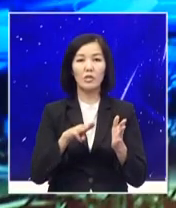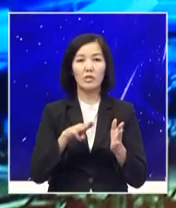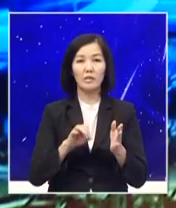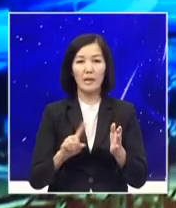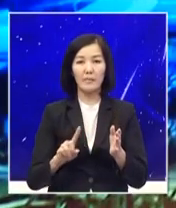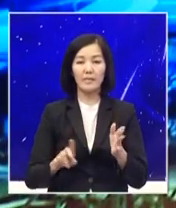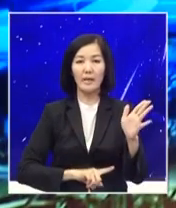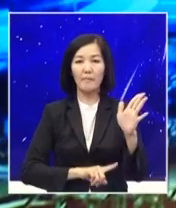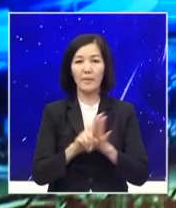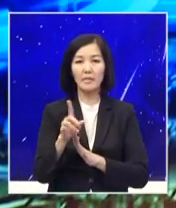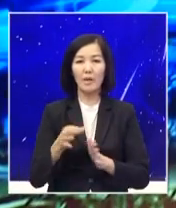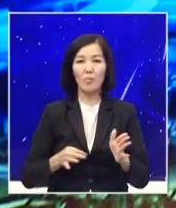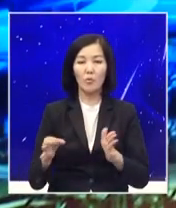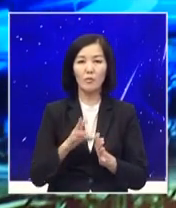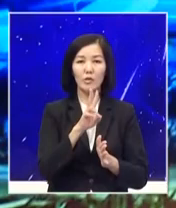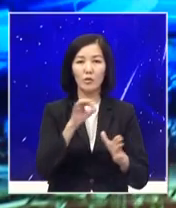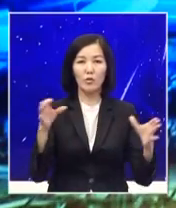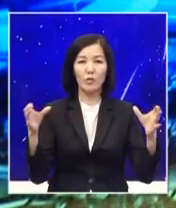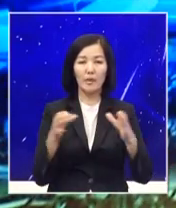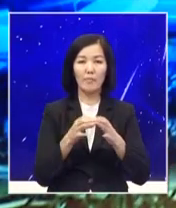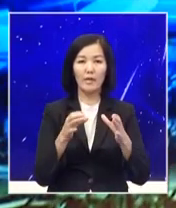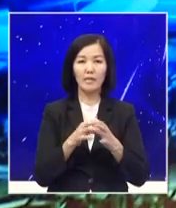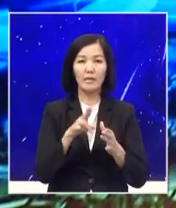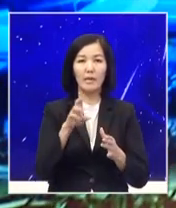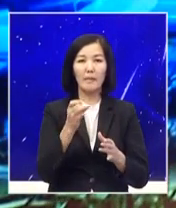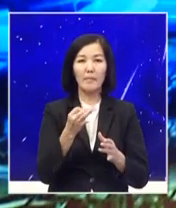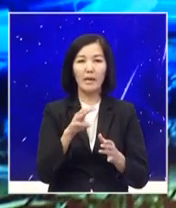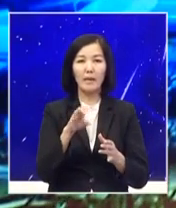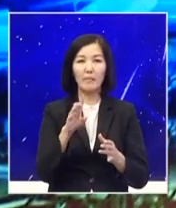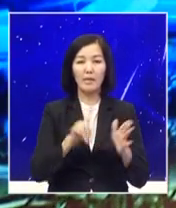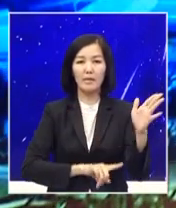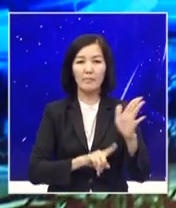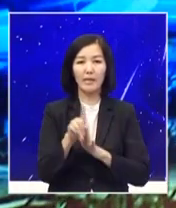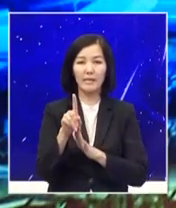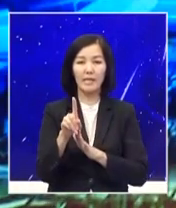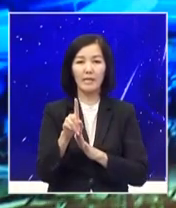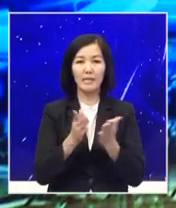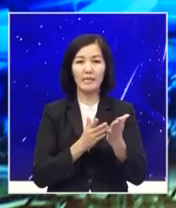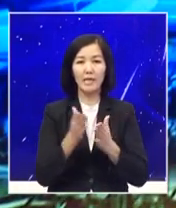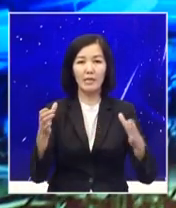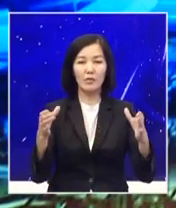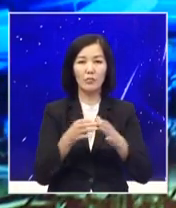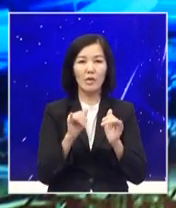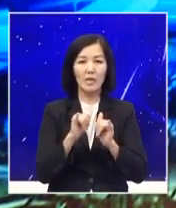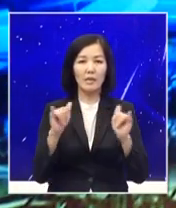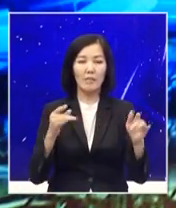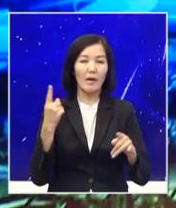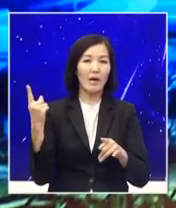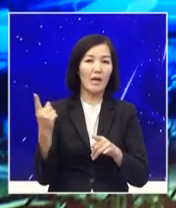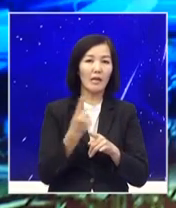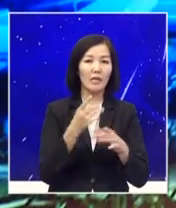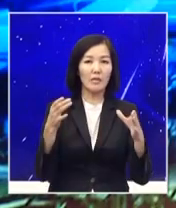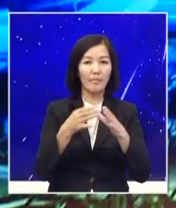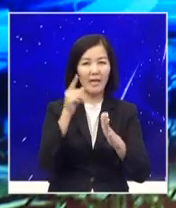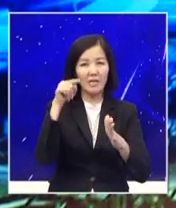17 тамыздан бастап облыста Нұр Отан партиясының праймеризі басталды. Бұл саяси ұйымның даму тарихындағы алғашқы партия ішілік